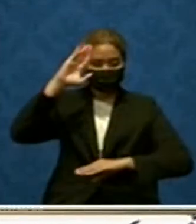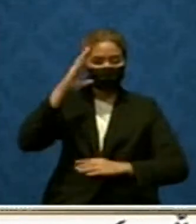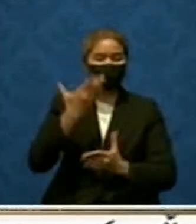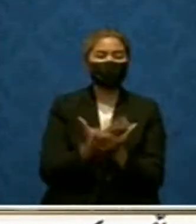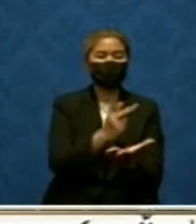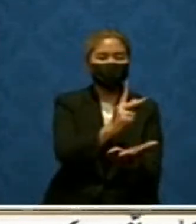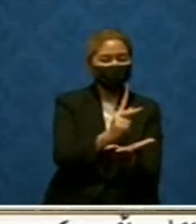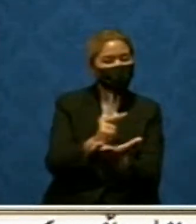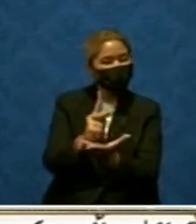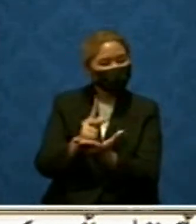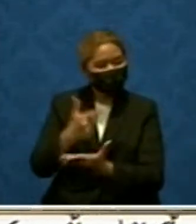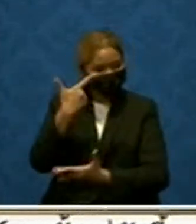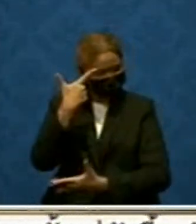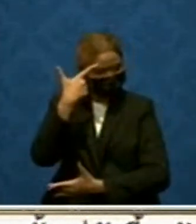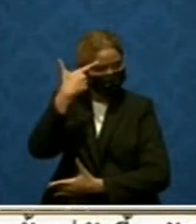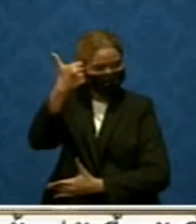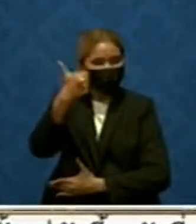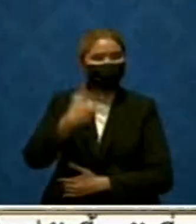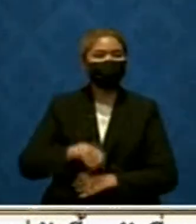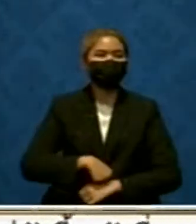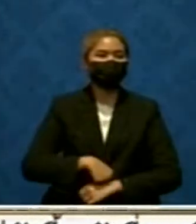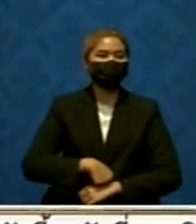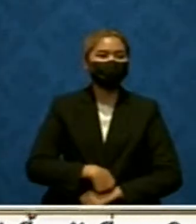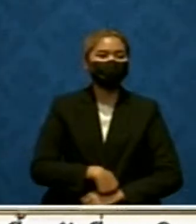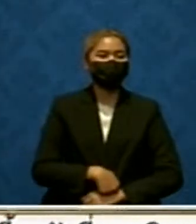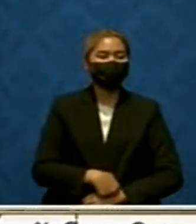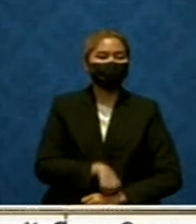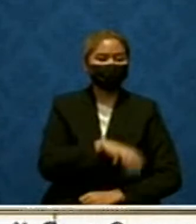่งโบยเก่ง